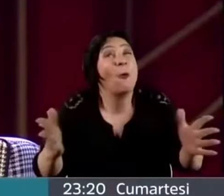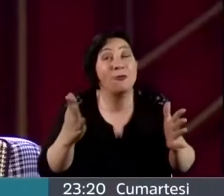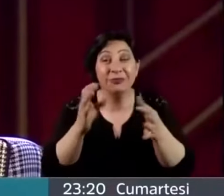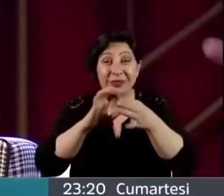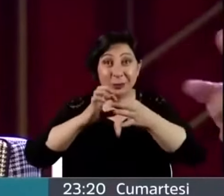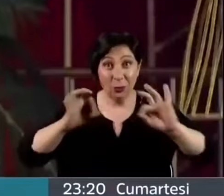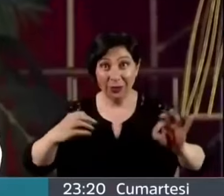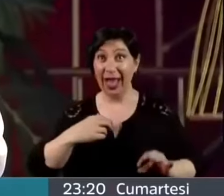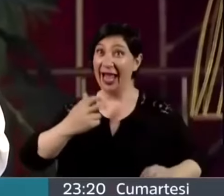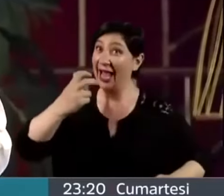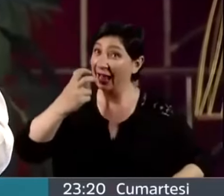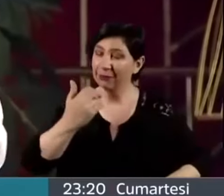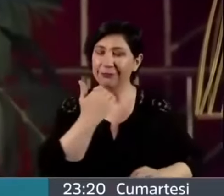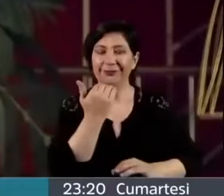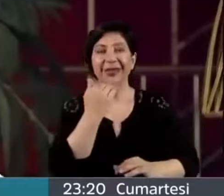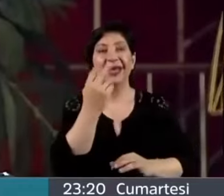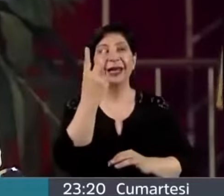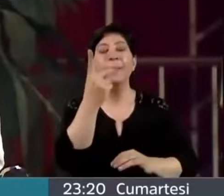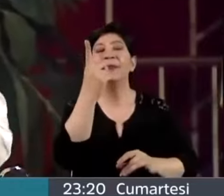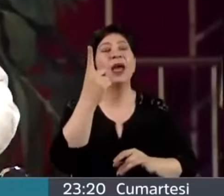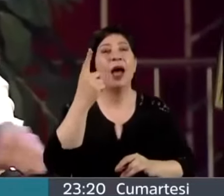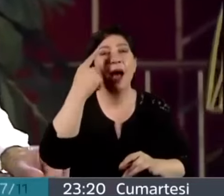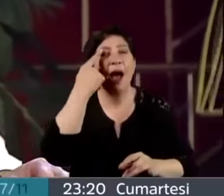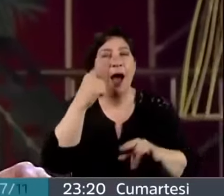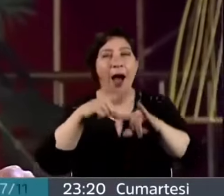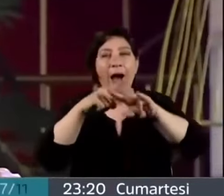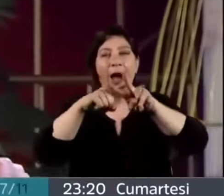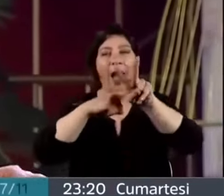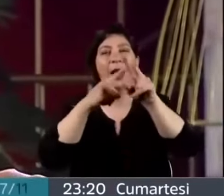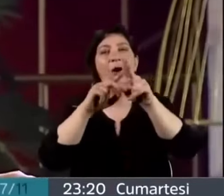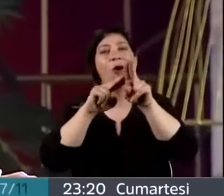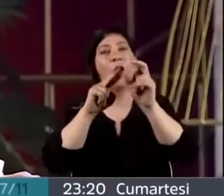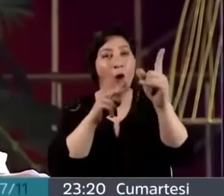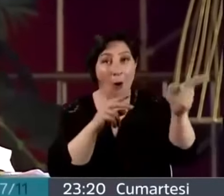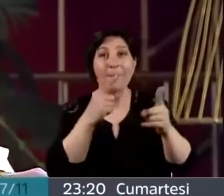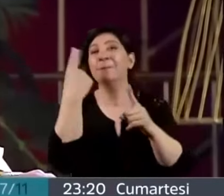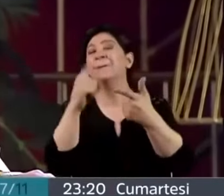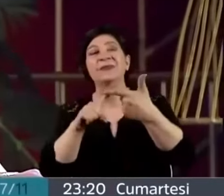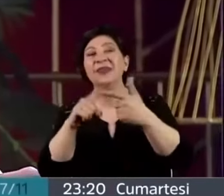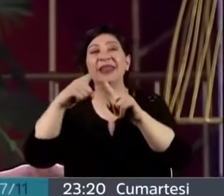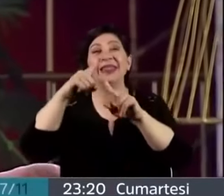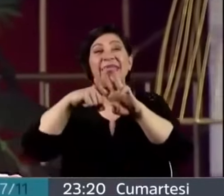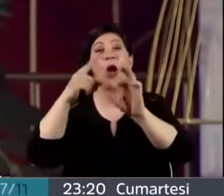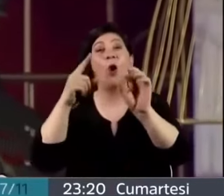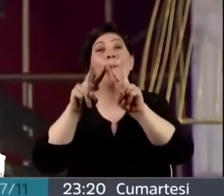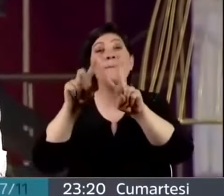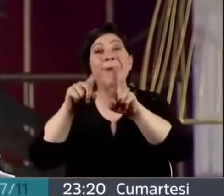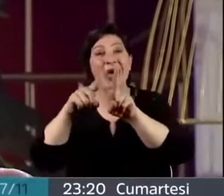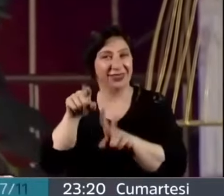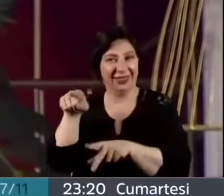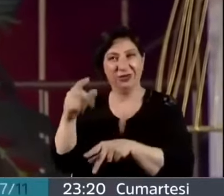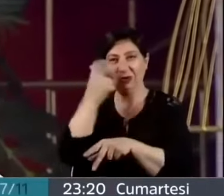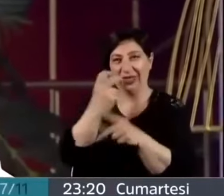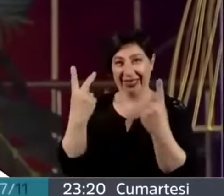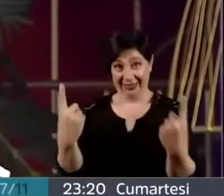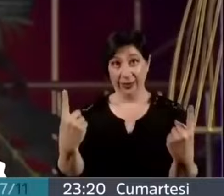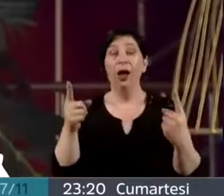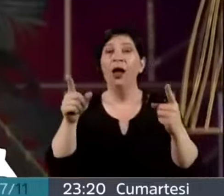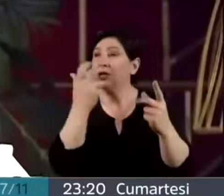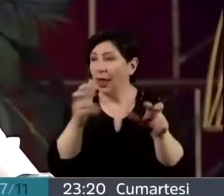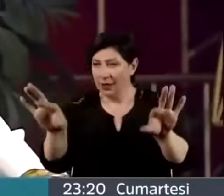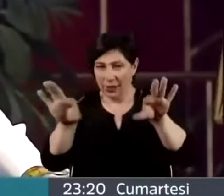Hatırlayamıyorum. İki tane şarkı var. Bir Hayko Cepkin şarkısı, bir Teoman şarkısı. Sağ olsunlar izin verdiler. Oyunumuzda kullanıyoruz. O kadar zor